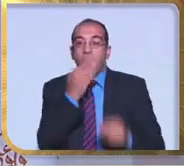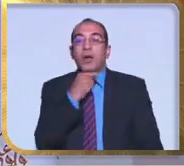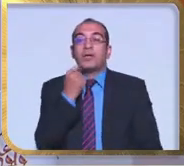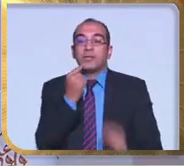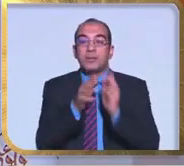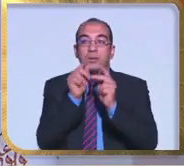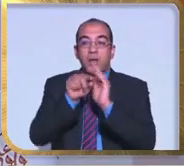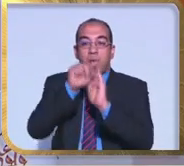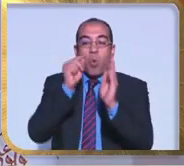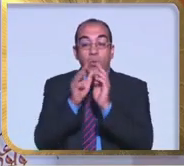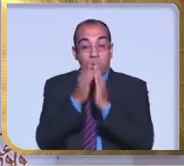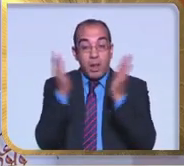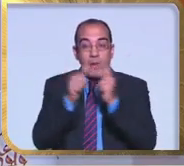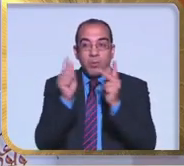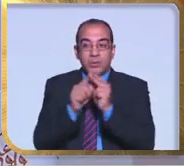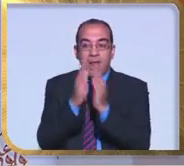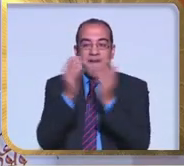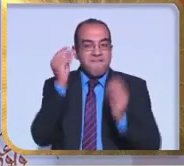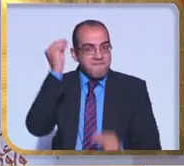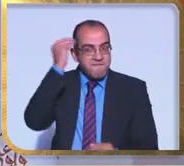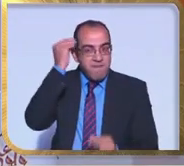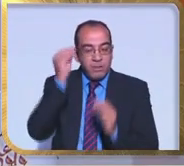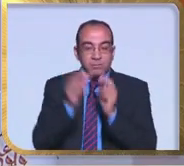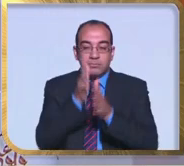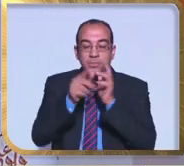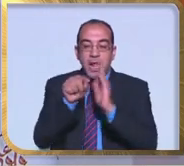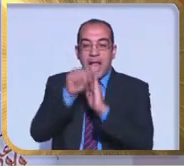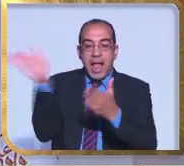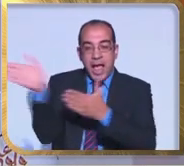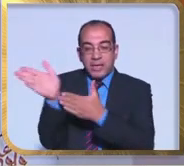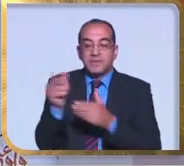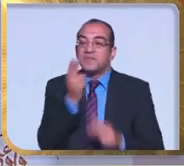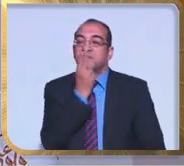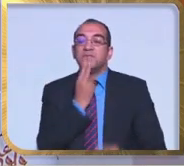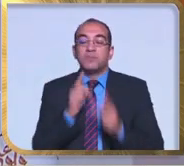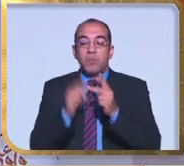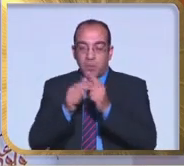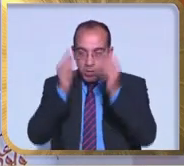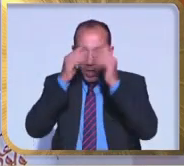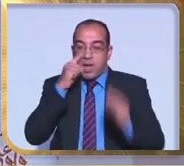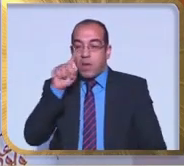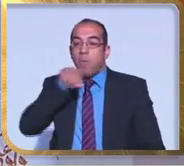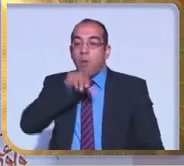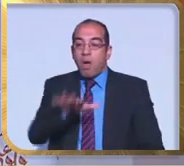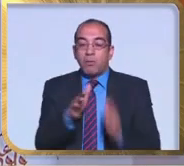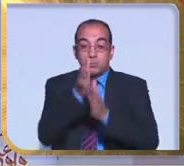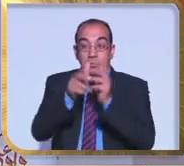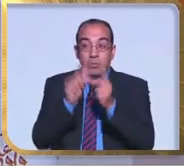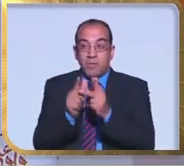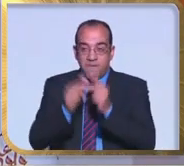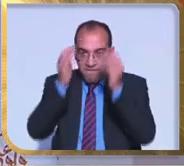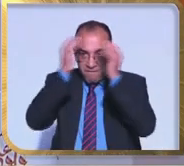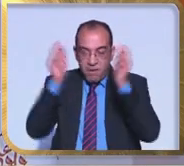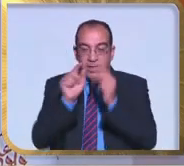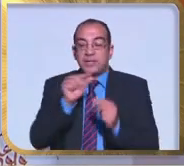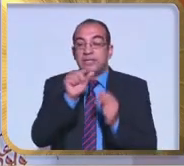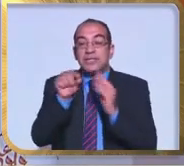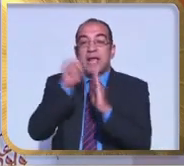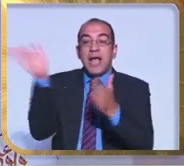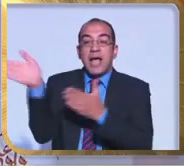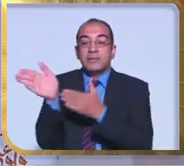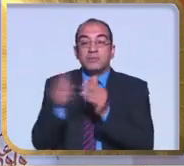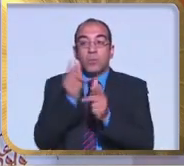من خلال ما فهمه من الحديث الشريف، ومن خلال كذلك فقهه للحديث